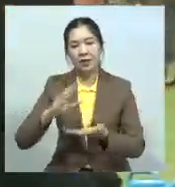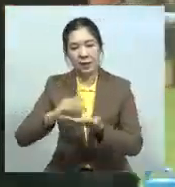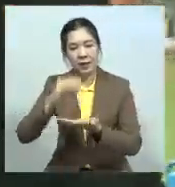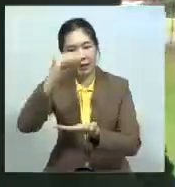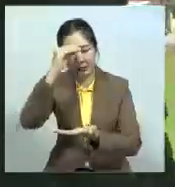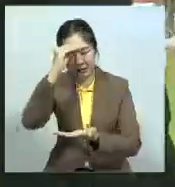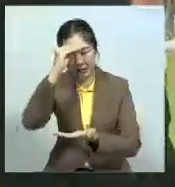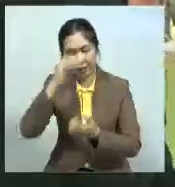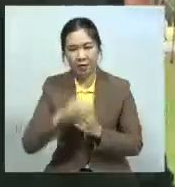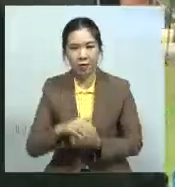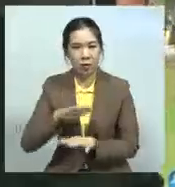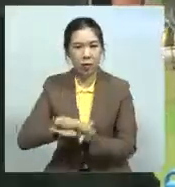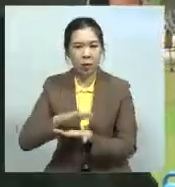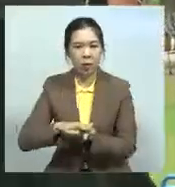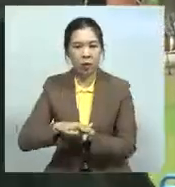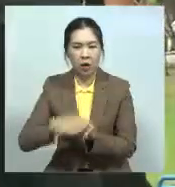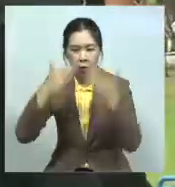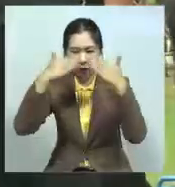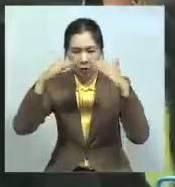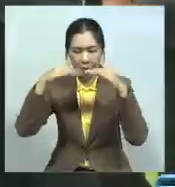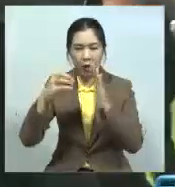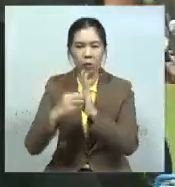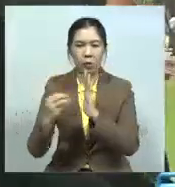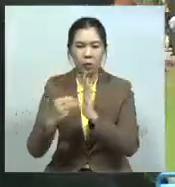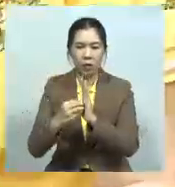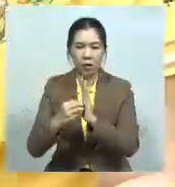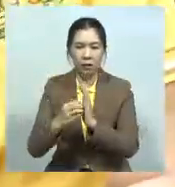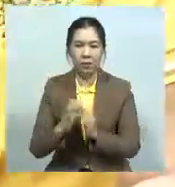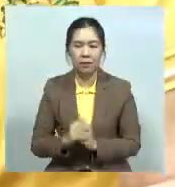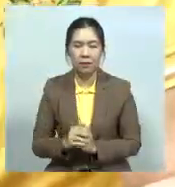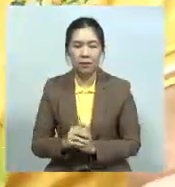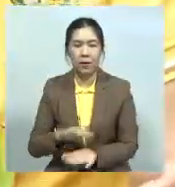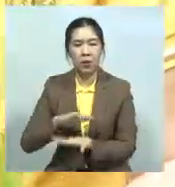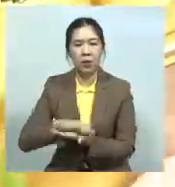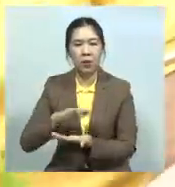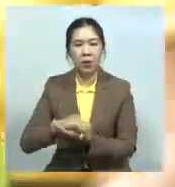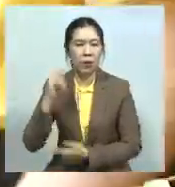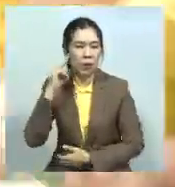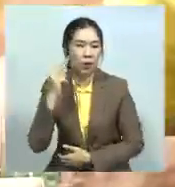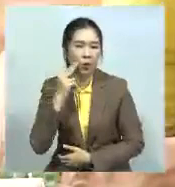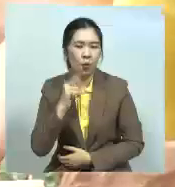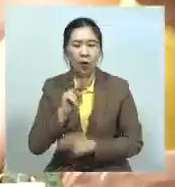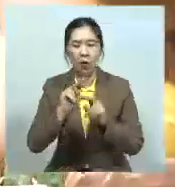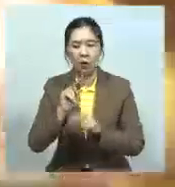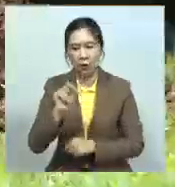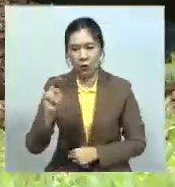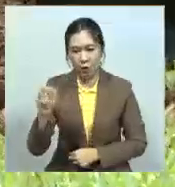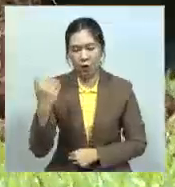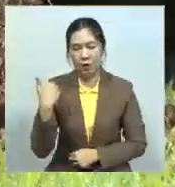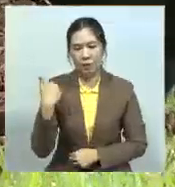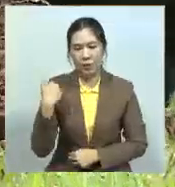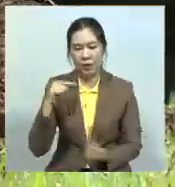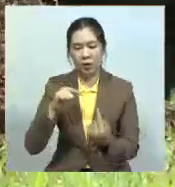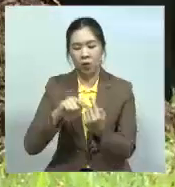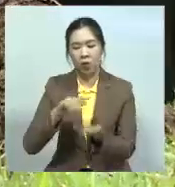นจากโรงเรียนสอนคนตาบอดกรุงเทพโรงเรียนโสตศึกษาจังหวัดนนทบุรีโรงเรียนเฉลียวภาวนานุสร